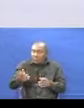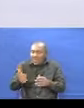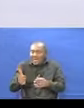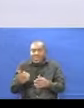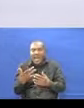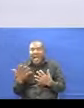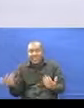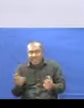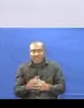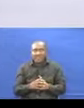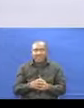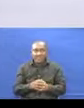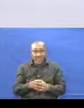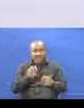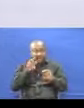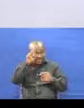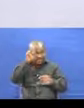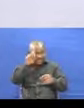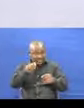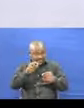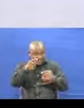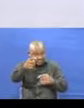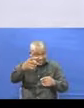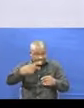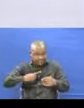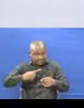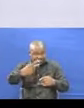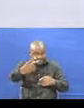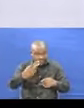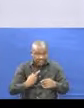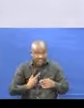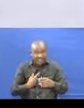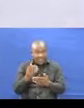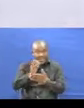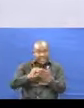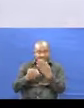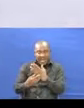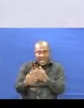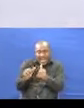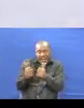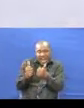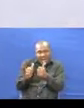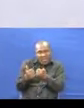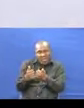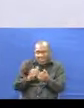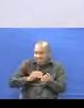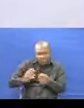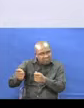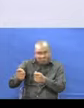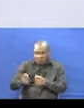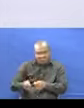yani mimi na ninyi mnaonitazama, ni sehemu gani ya shamba la mzee Cheko bado haijalimwa?